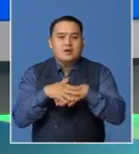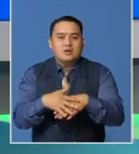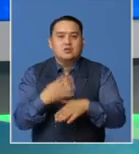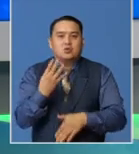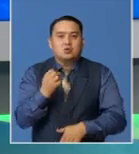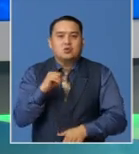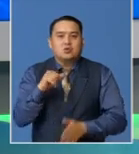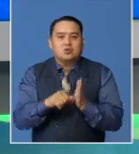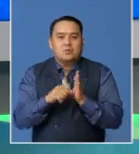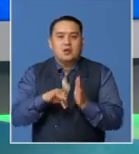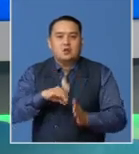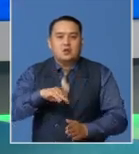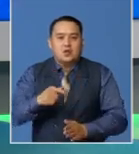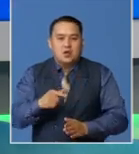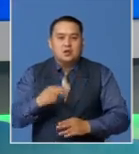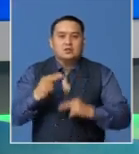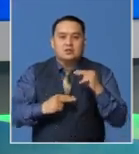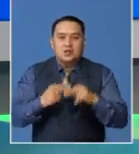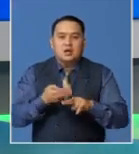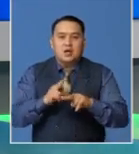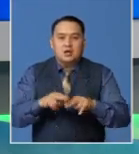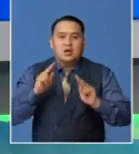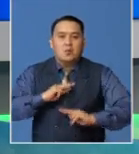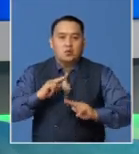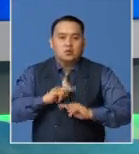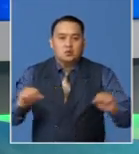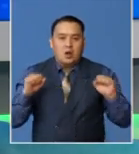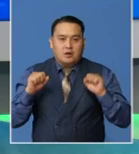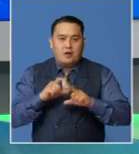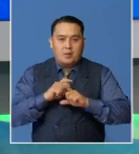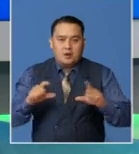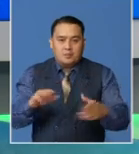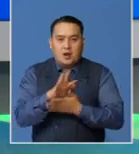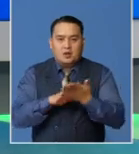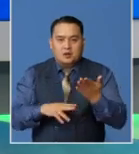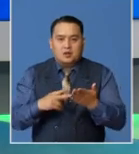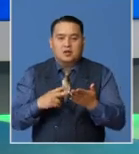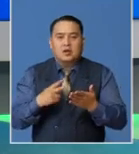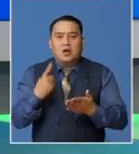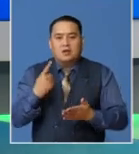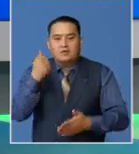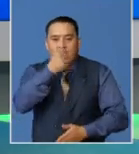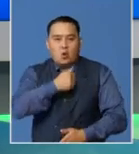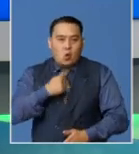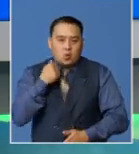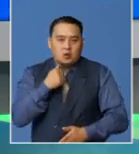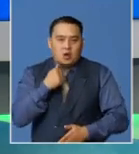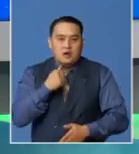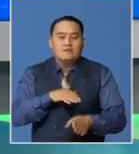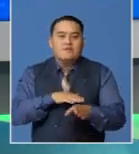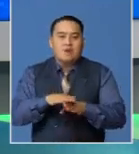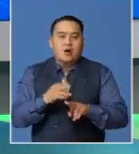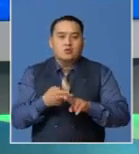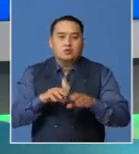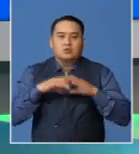460 миллионов тенге всего строительные работы на спортивном объекте длились более 1 года оправдал ли